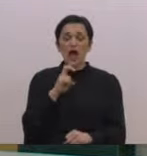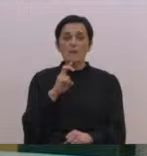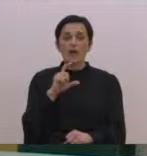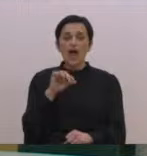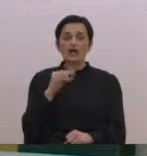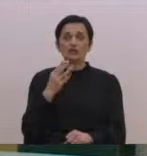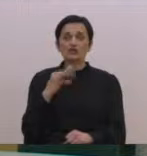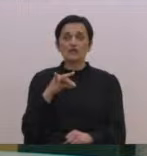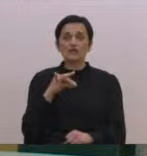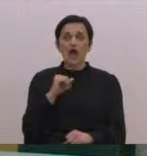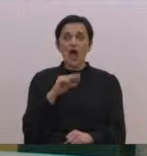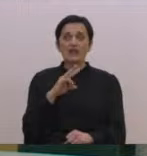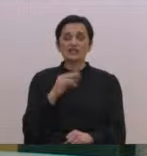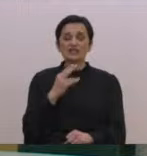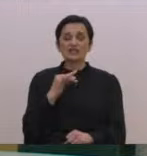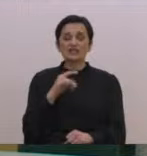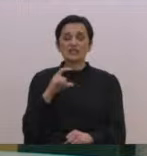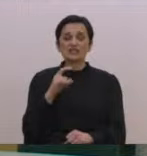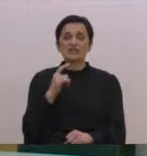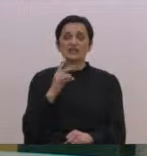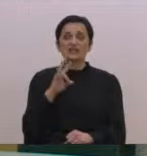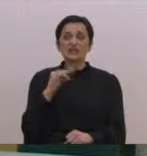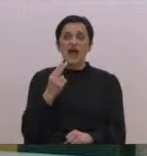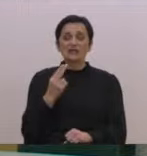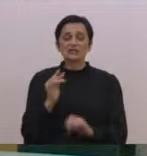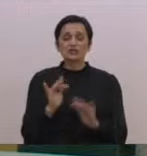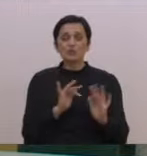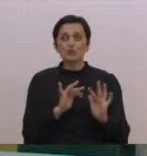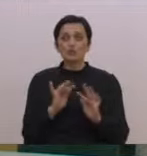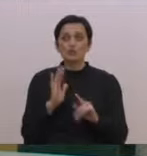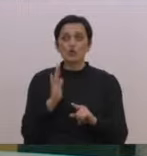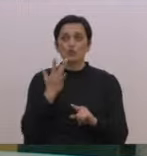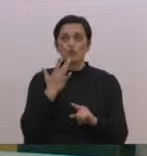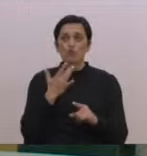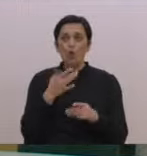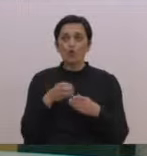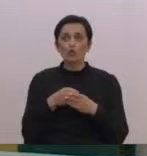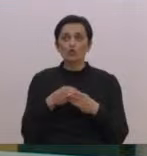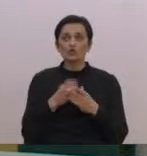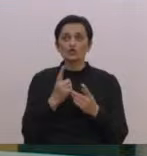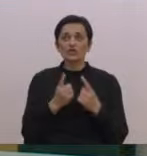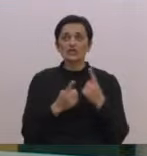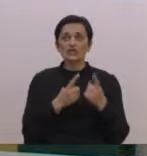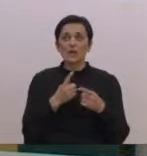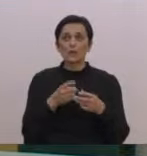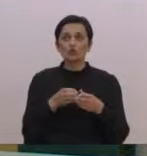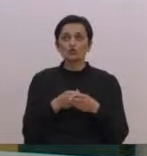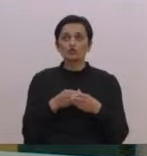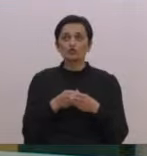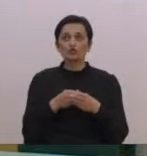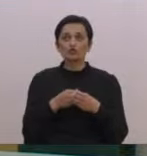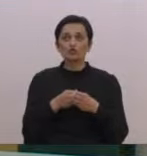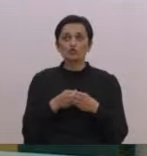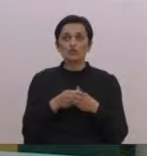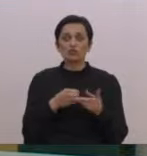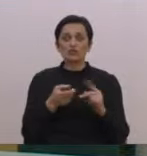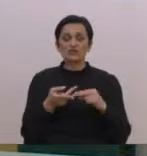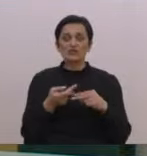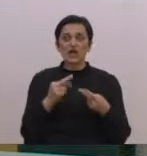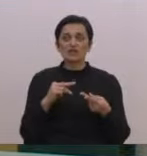ლევან ხაბეიშვილი და ანი წითლიძე Sigur, nu ați văzut roba, e cineva, politicul șcupi, reformembi șcupi,